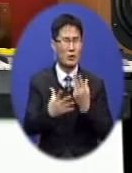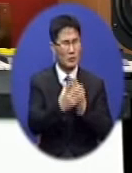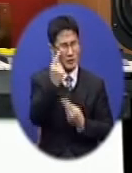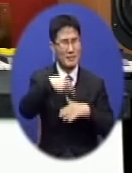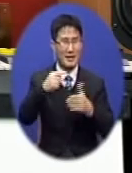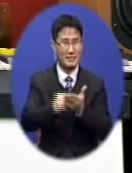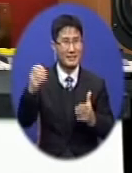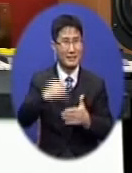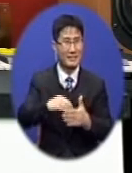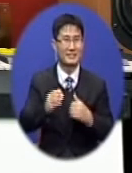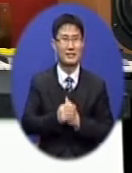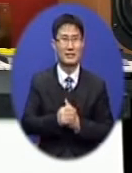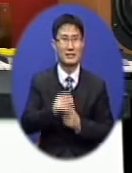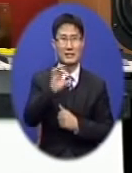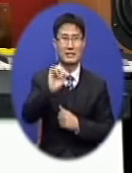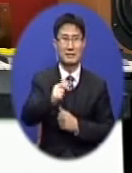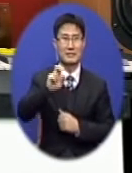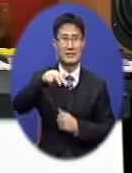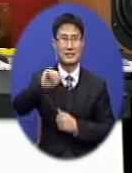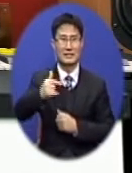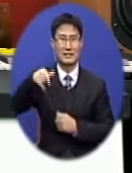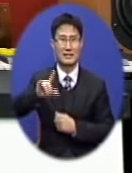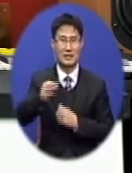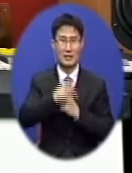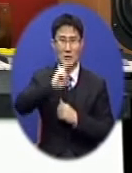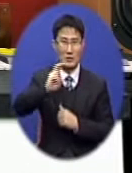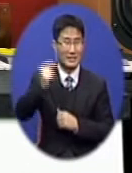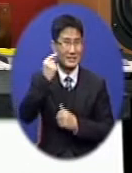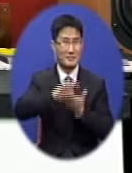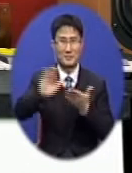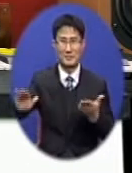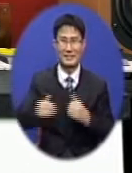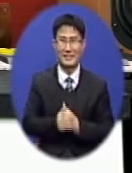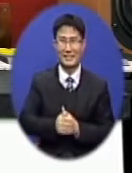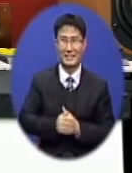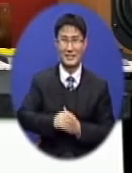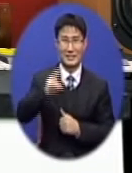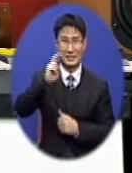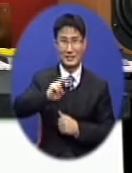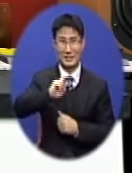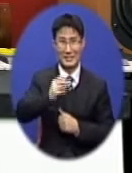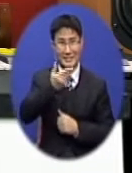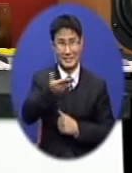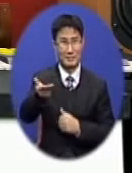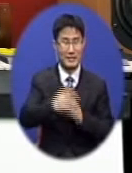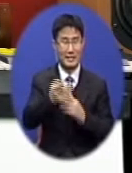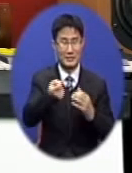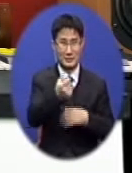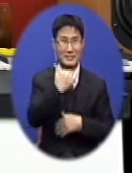염원을 담아서 우리 임진강 노래 들어보도록 하겠습니다. 자, 음악 들을 때 잠시만